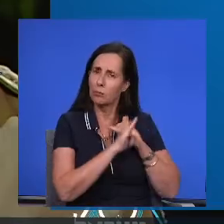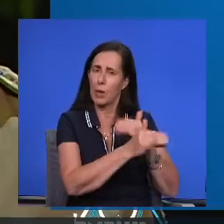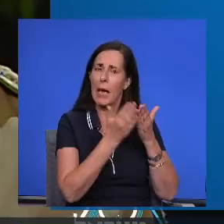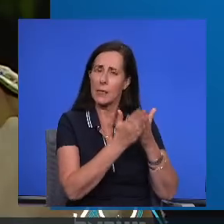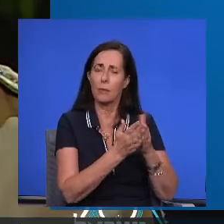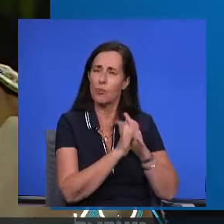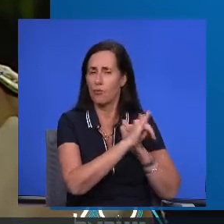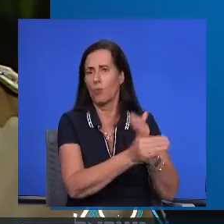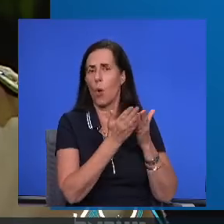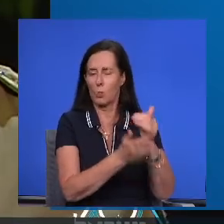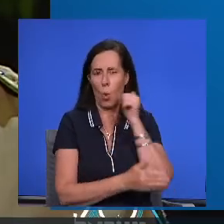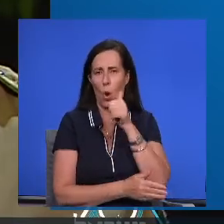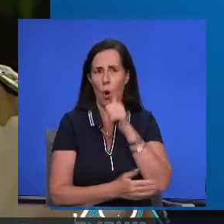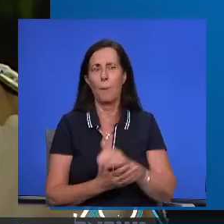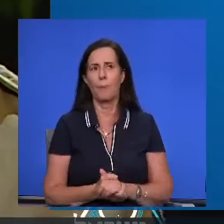שולחים סיוע